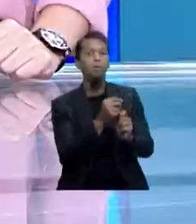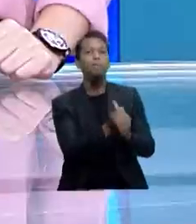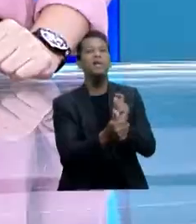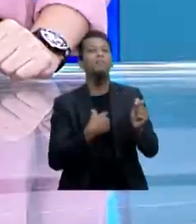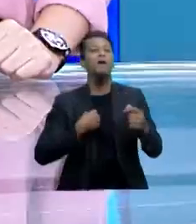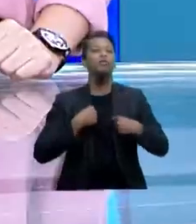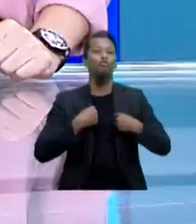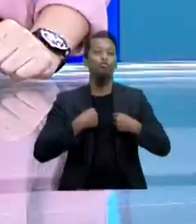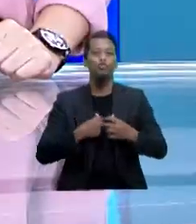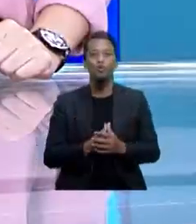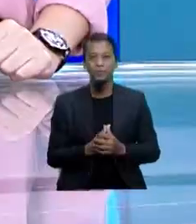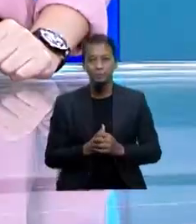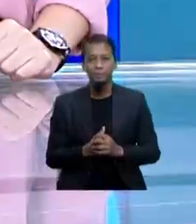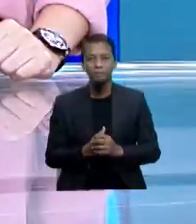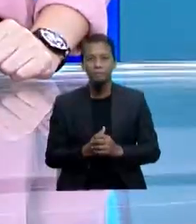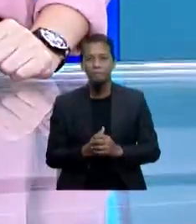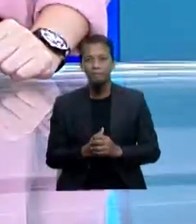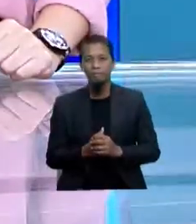lebaran